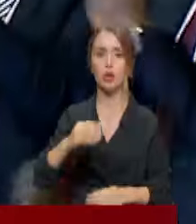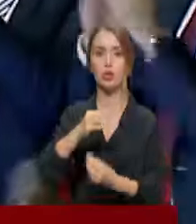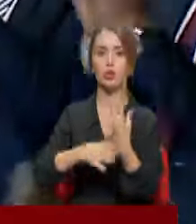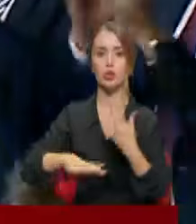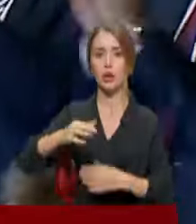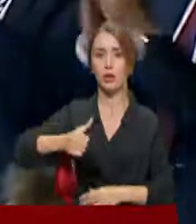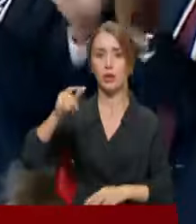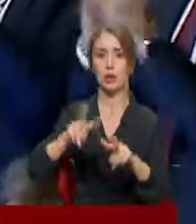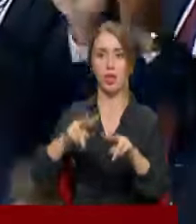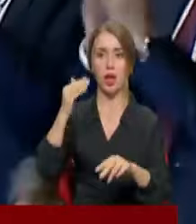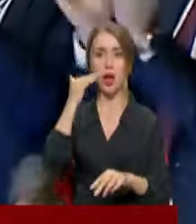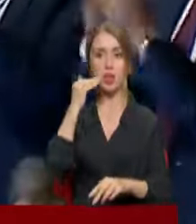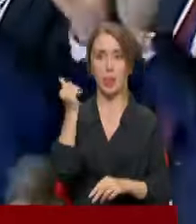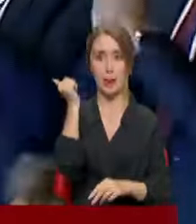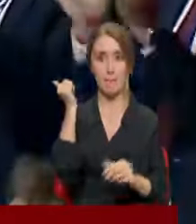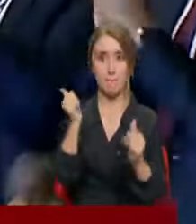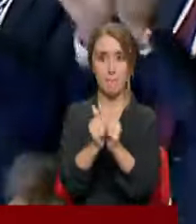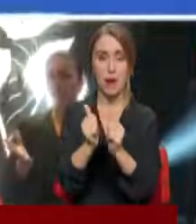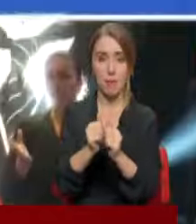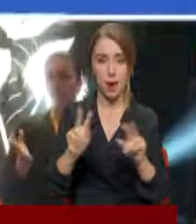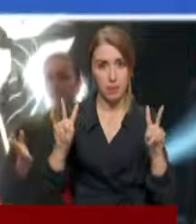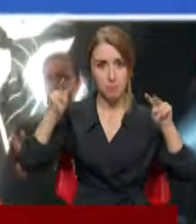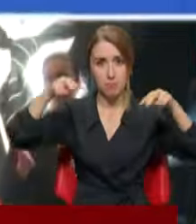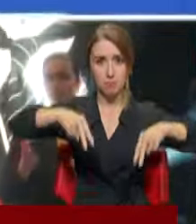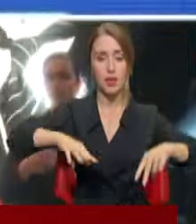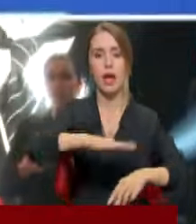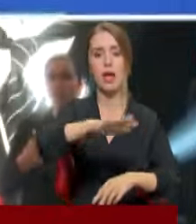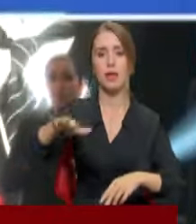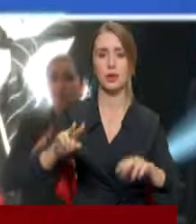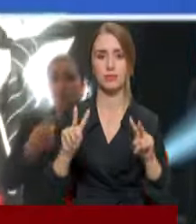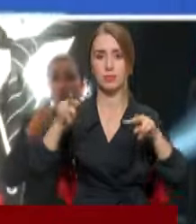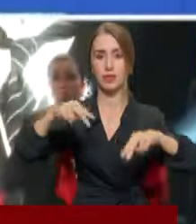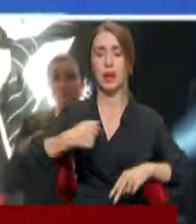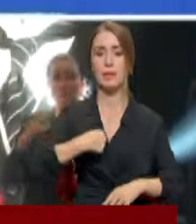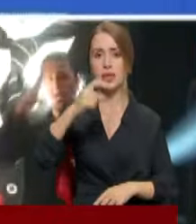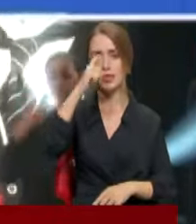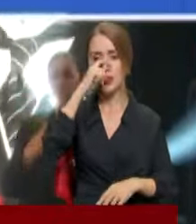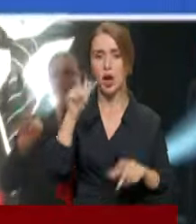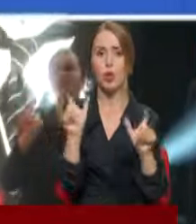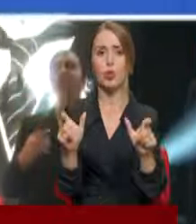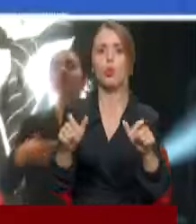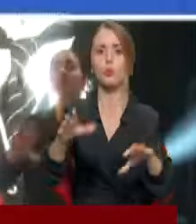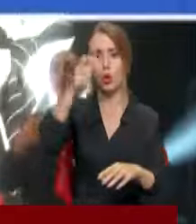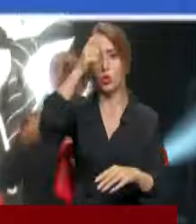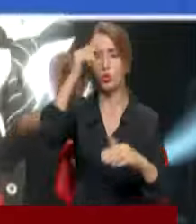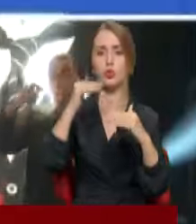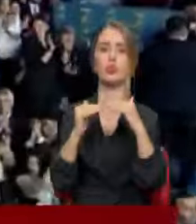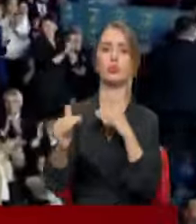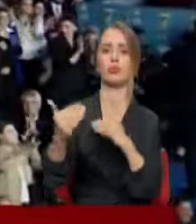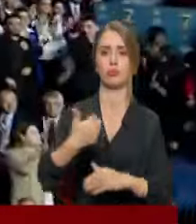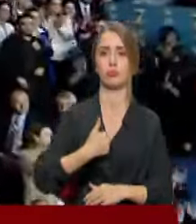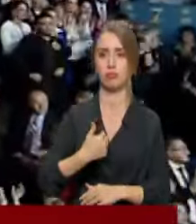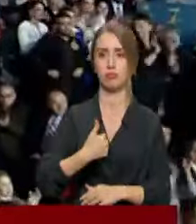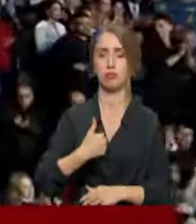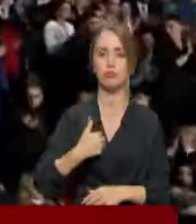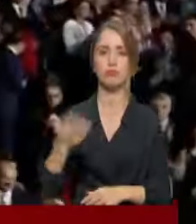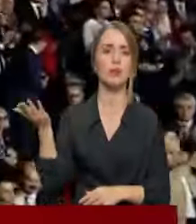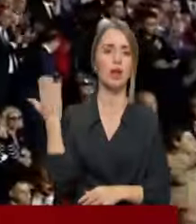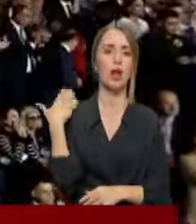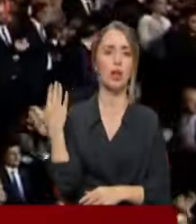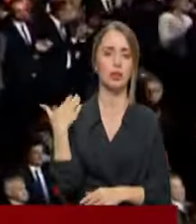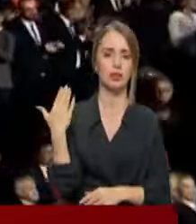Meral Akşener'le birlikte tüm salon ayağa kalktı. Biz saray muhafızı değil, Türk milliyetçileriz.